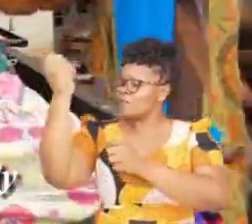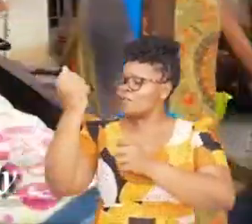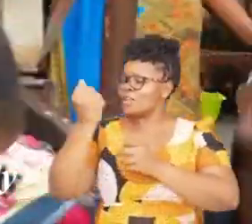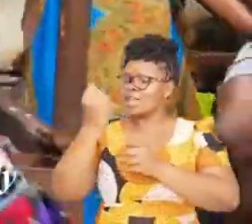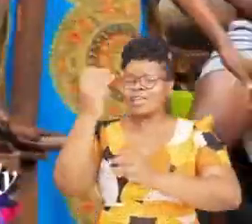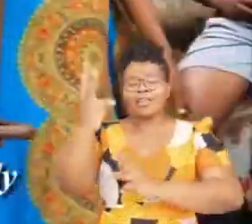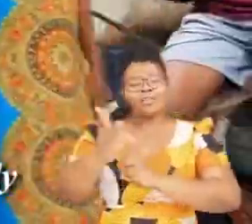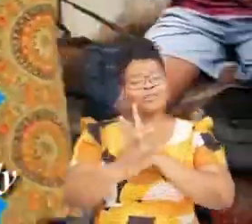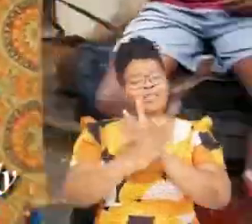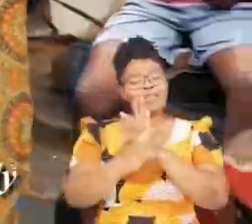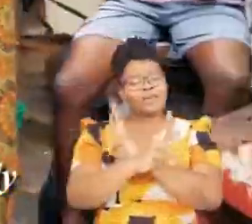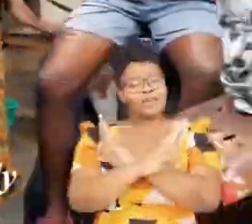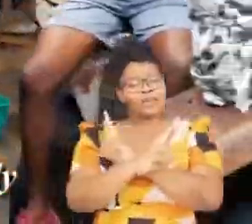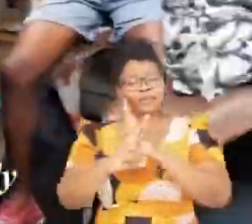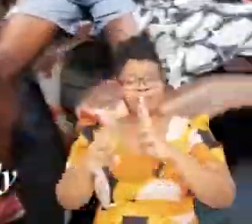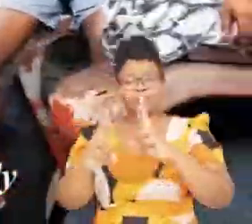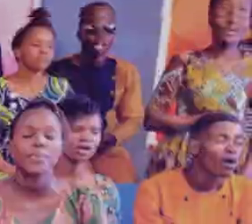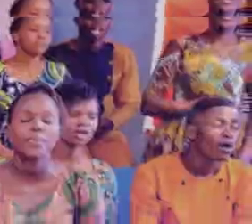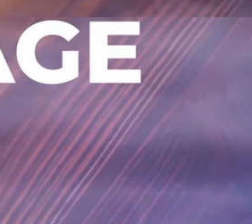tukavune.